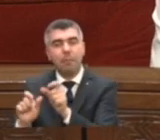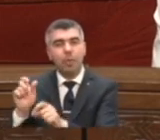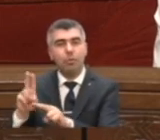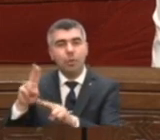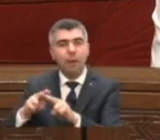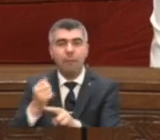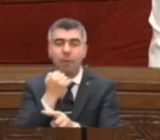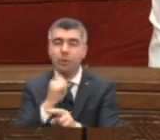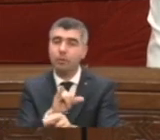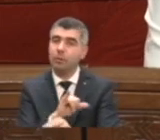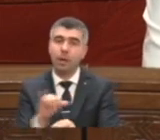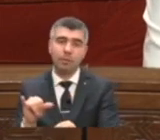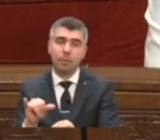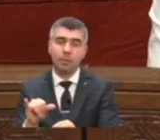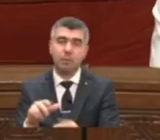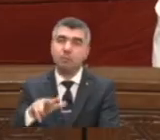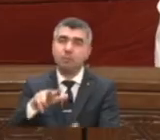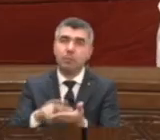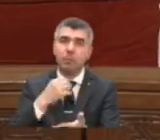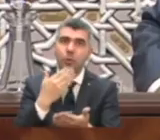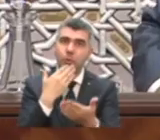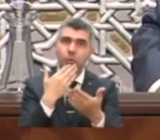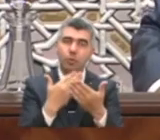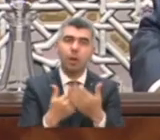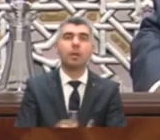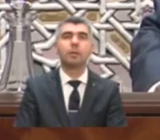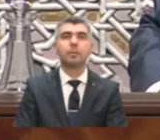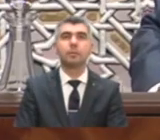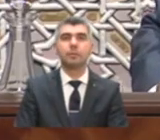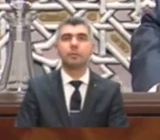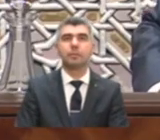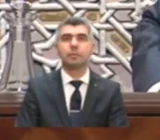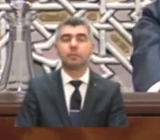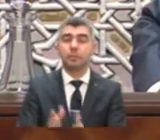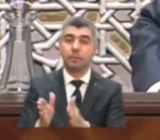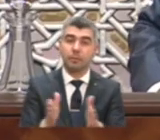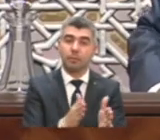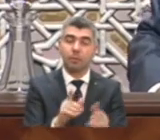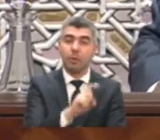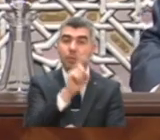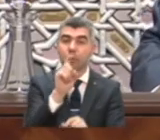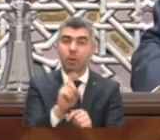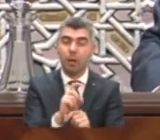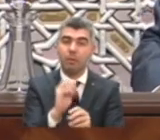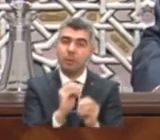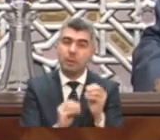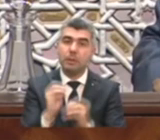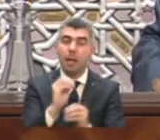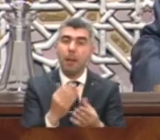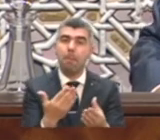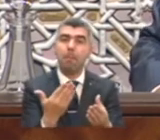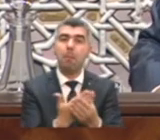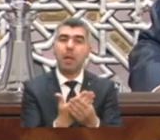هاد المساطير اللي صدقنا عليها. فيما يخص شكرا السيدة الوزيرة. سؤال موالي عن ارتفاع تكلفة ملف رخصة